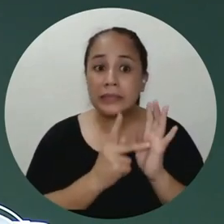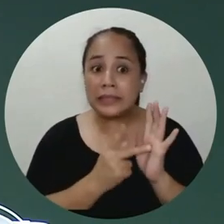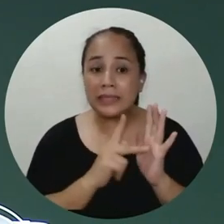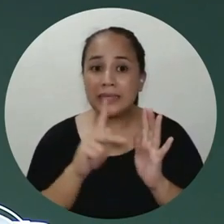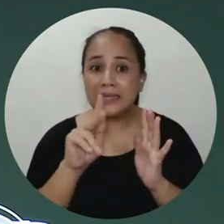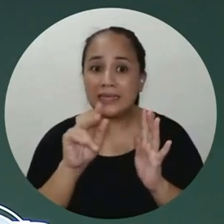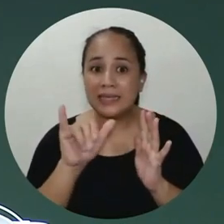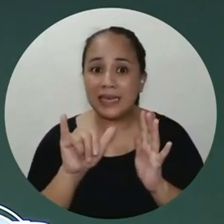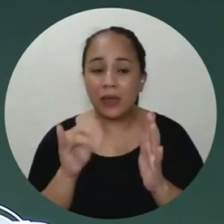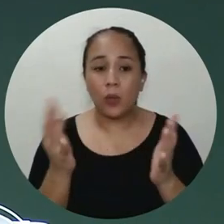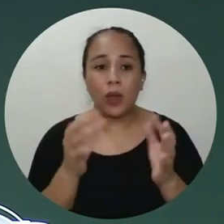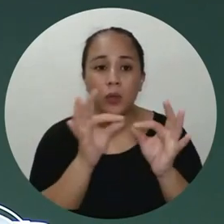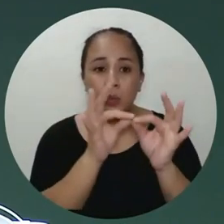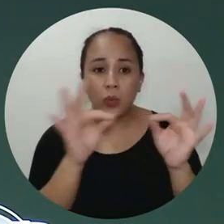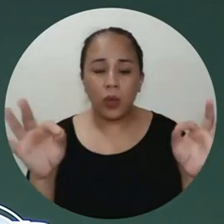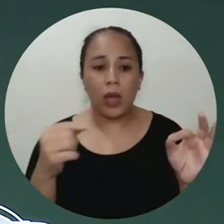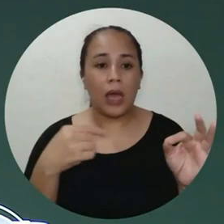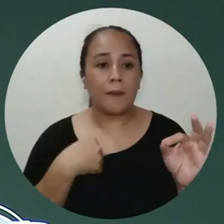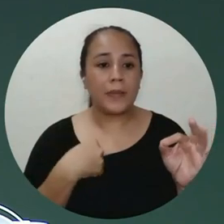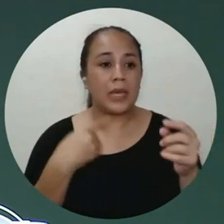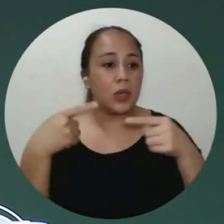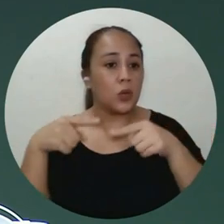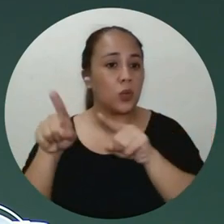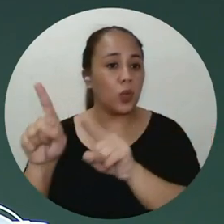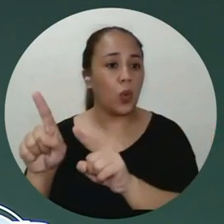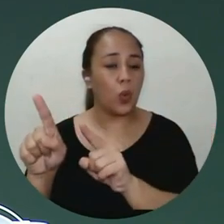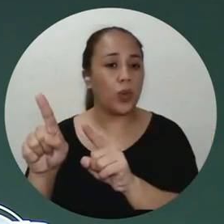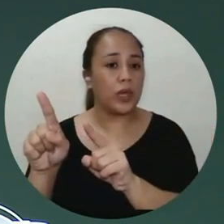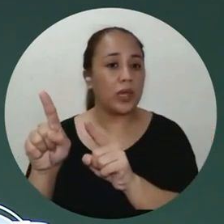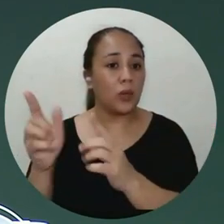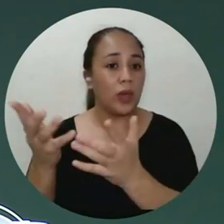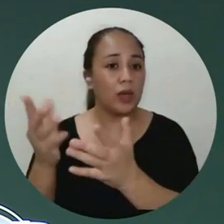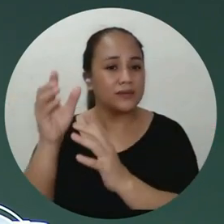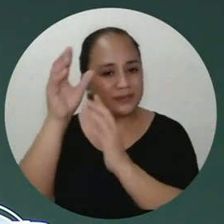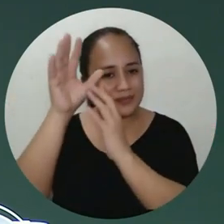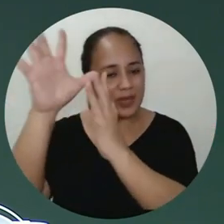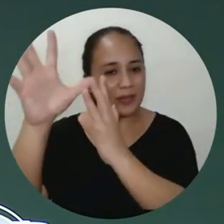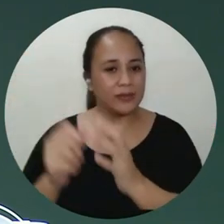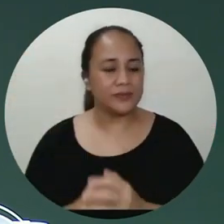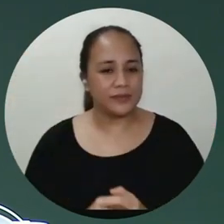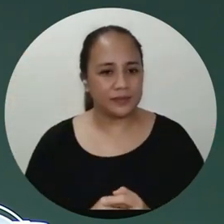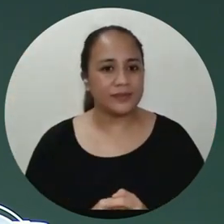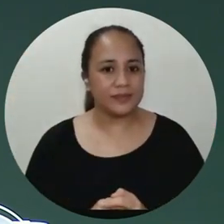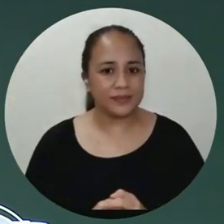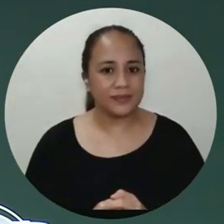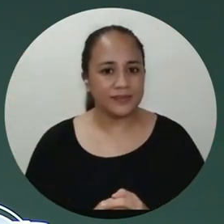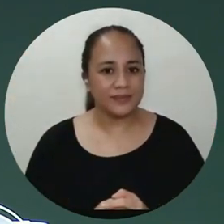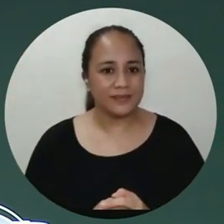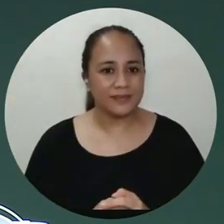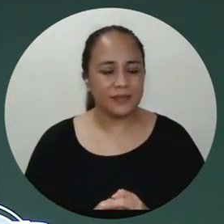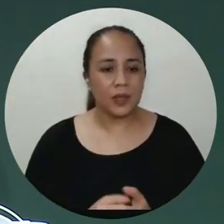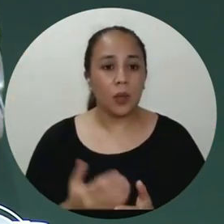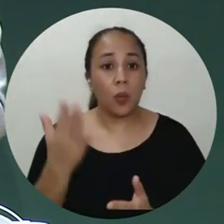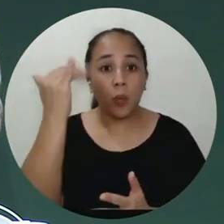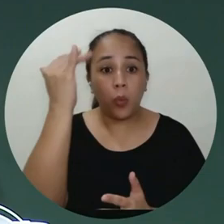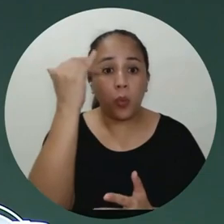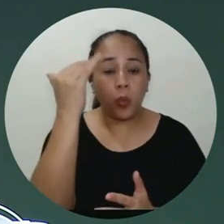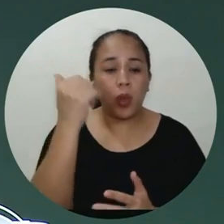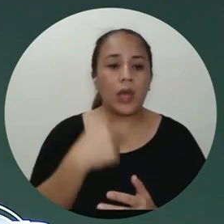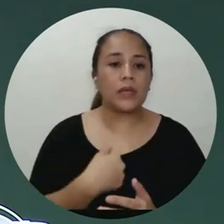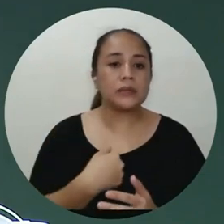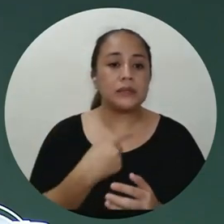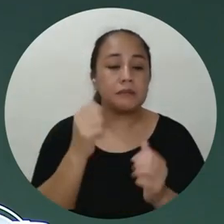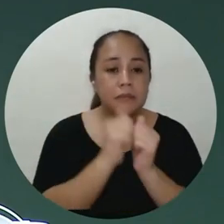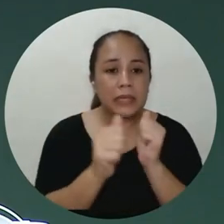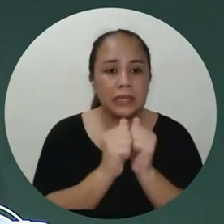the phrase, "I am going to the 이 Father." 말은 보혜사 성령을 보내겠다 그 말이거든요. Because this meant that he would send the